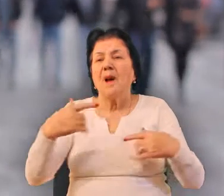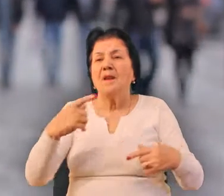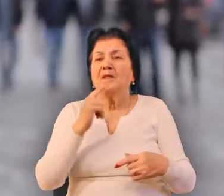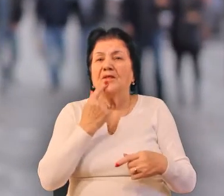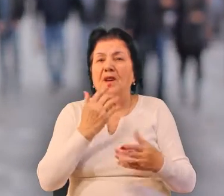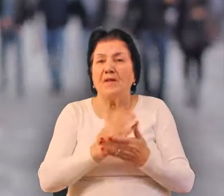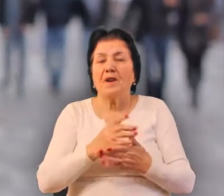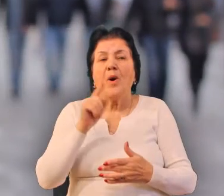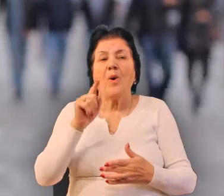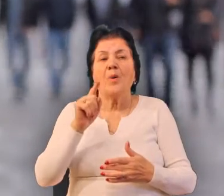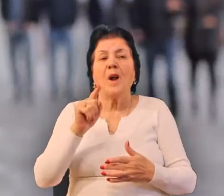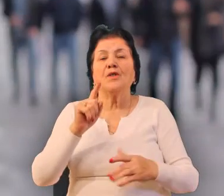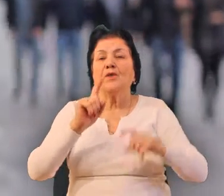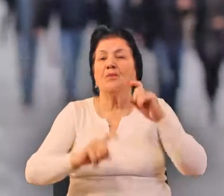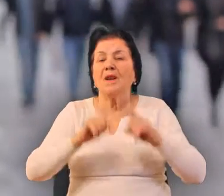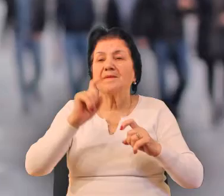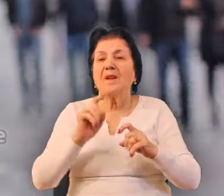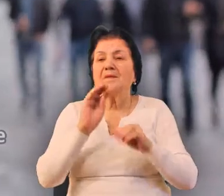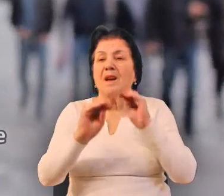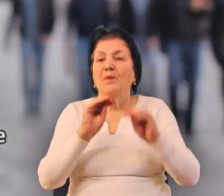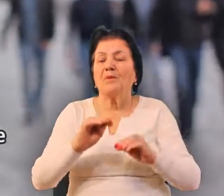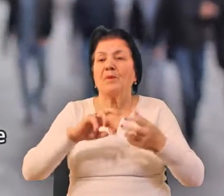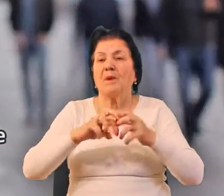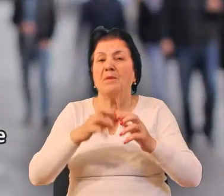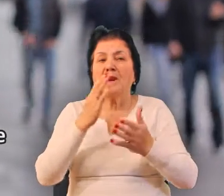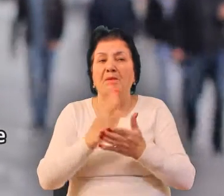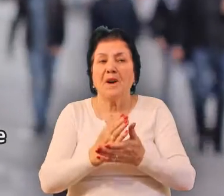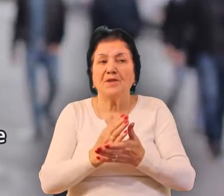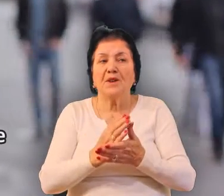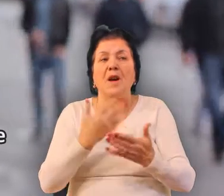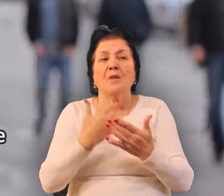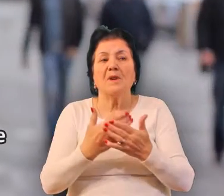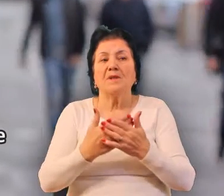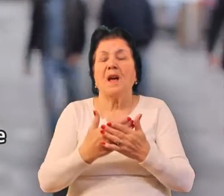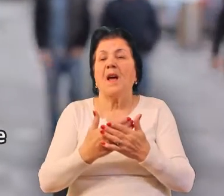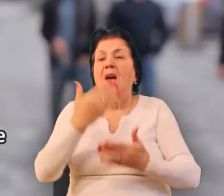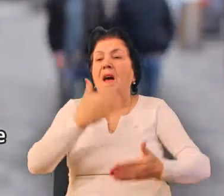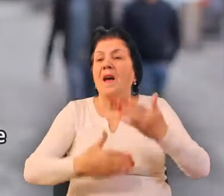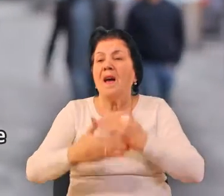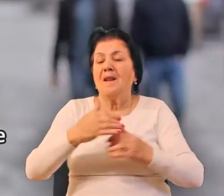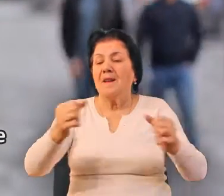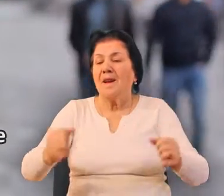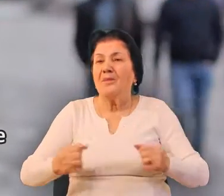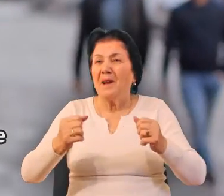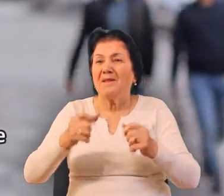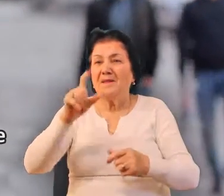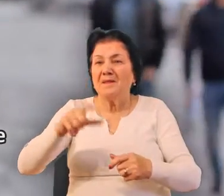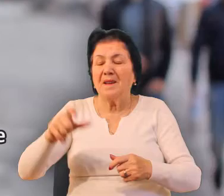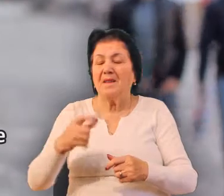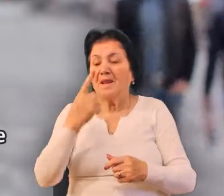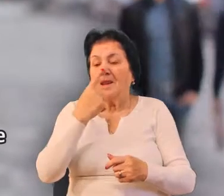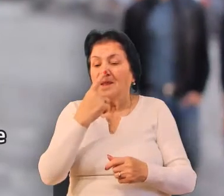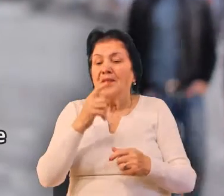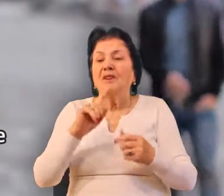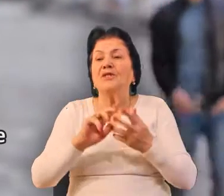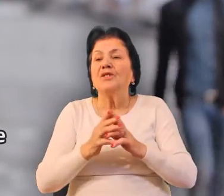müəssərliyin təmin edilməsi problemləri var ki, məsələn, əlil arabasında olan insanlar hansı şəkildə gələcəklər, iş yerlərinə, pandusların